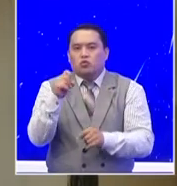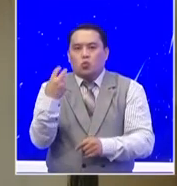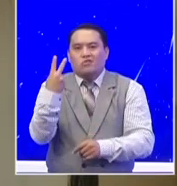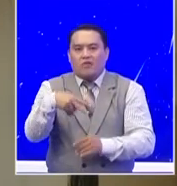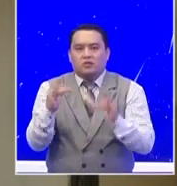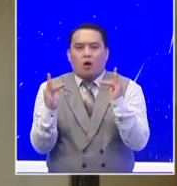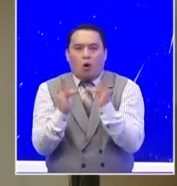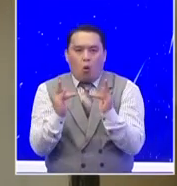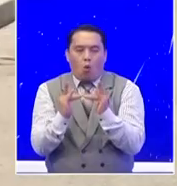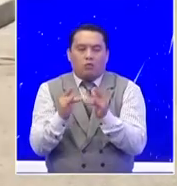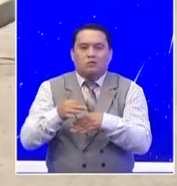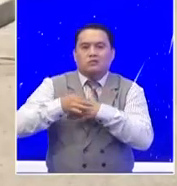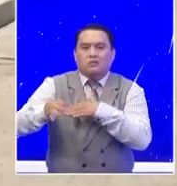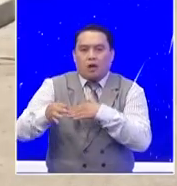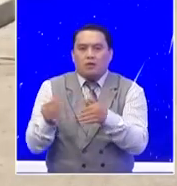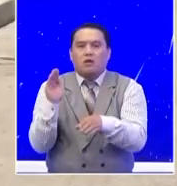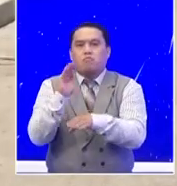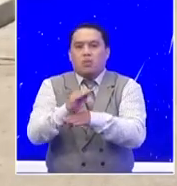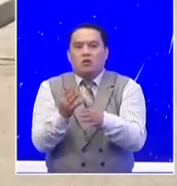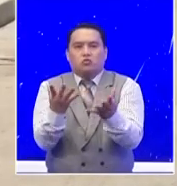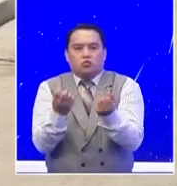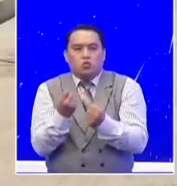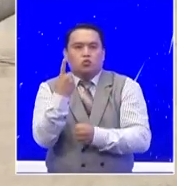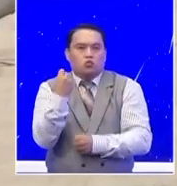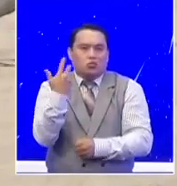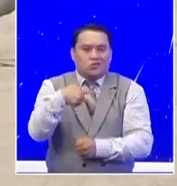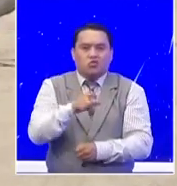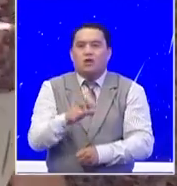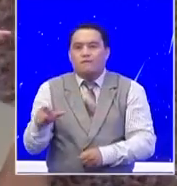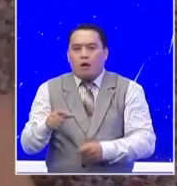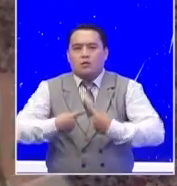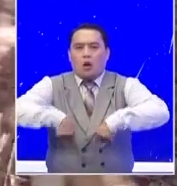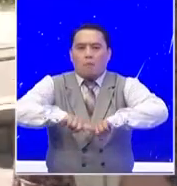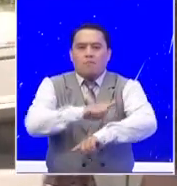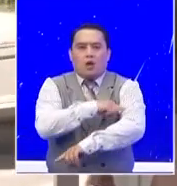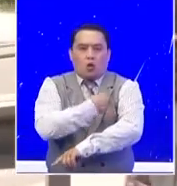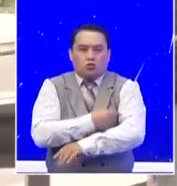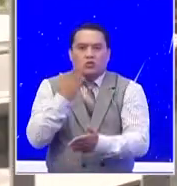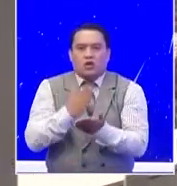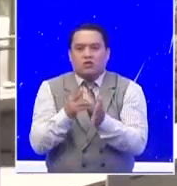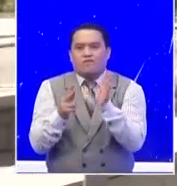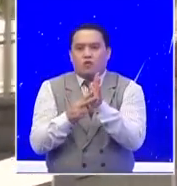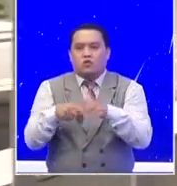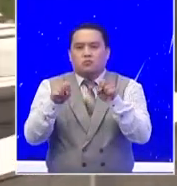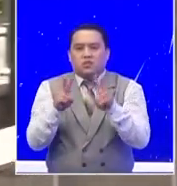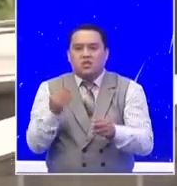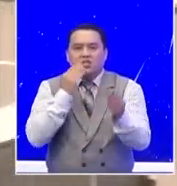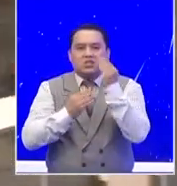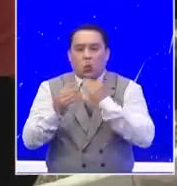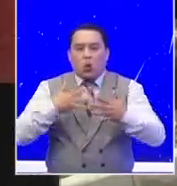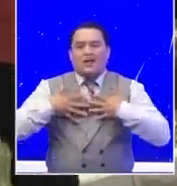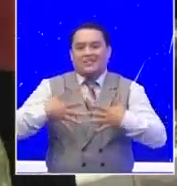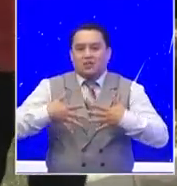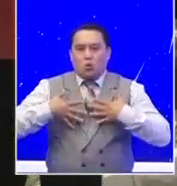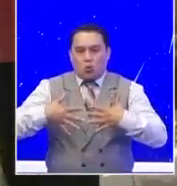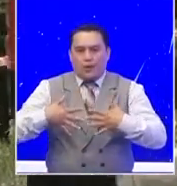прилегающем здании ТОО-БАНУ есть возможность принять еще 130 человек. На базе медучреждения имеется 8 аппаратов искусственной вентиляции